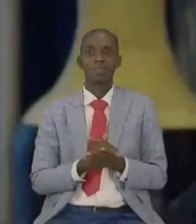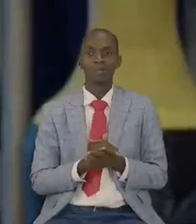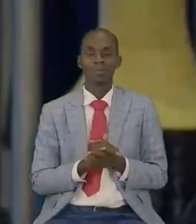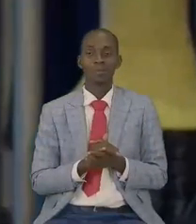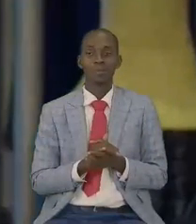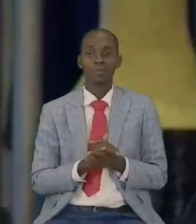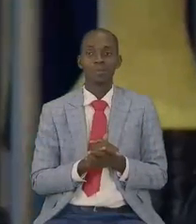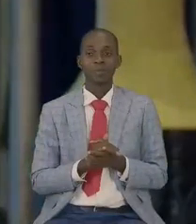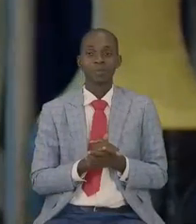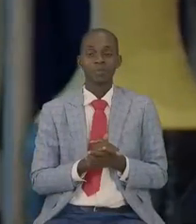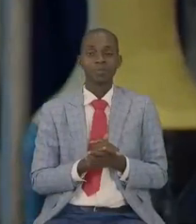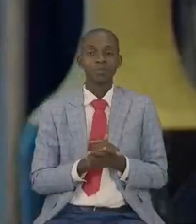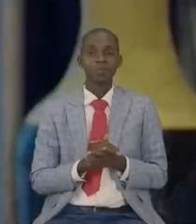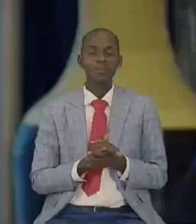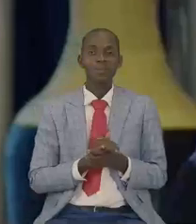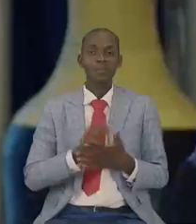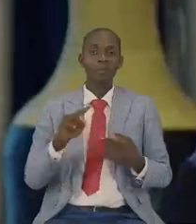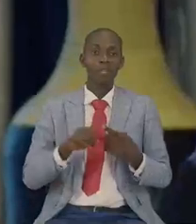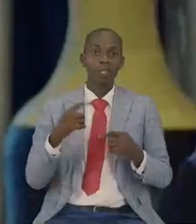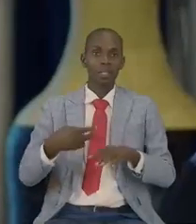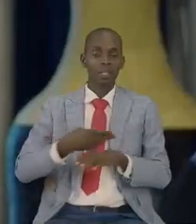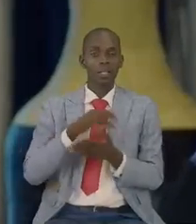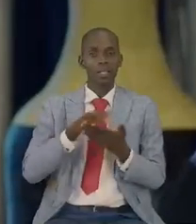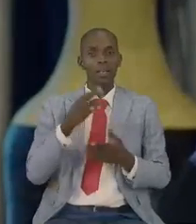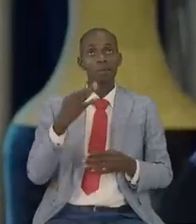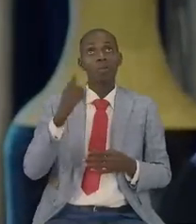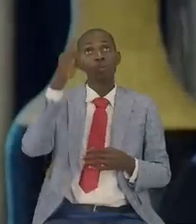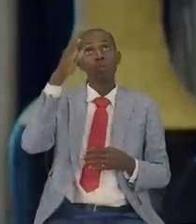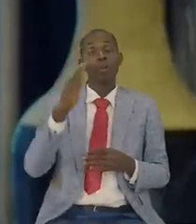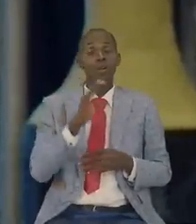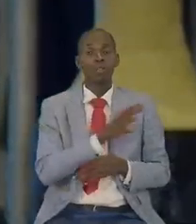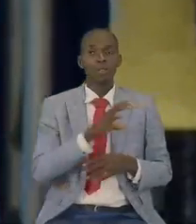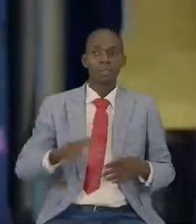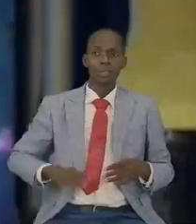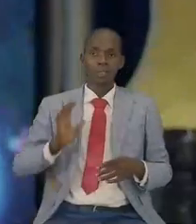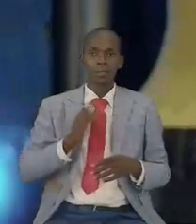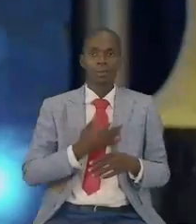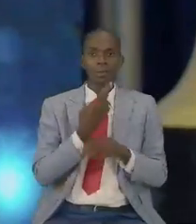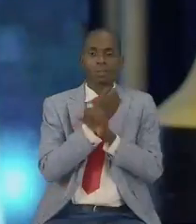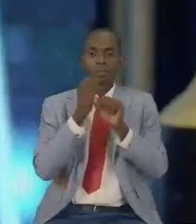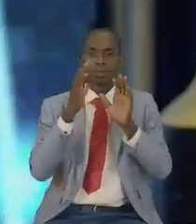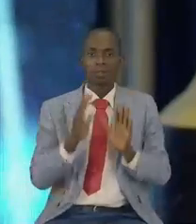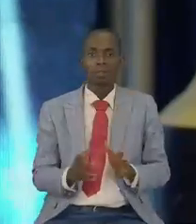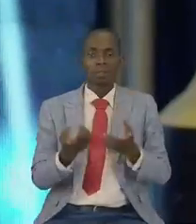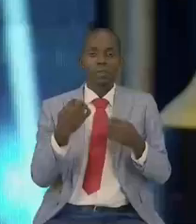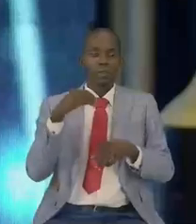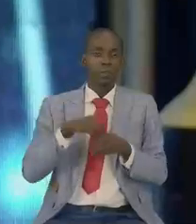Quand l'agneau de Dieu, Christ, notre Rédempteur, vient dans votre